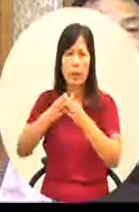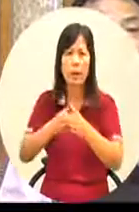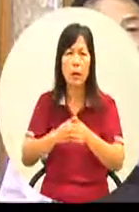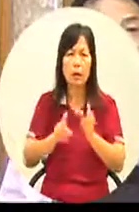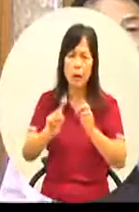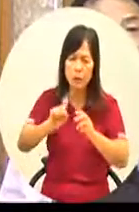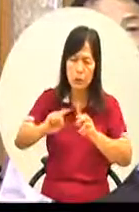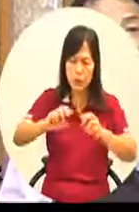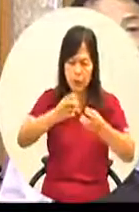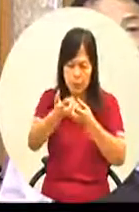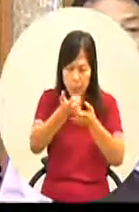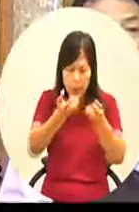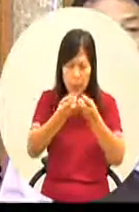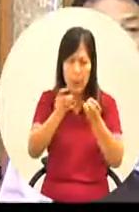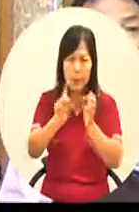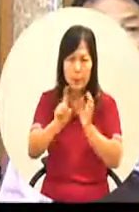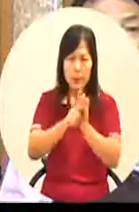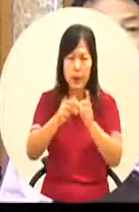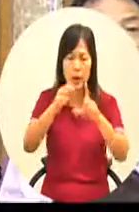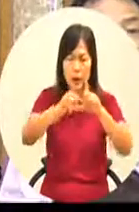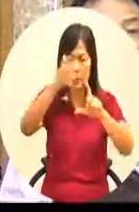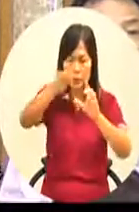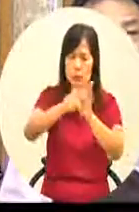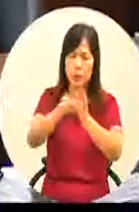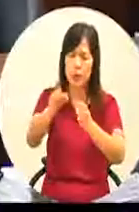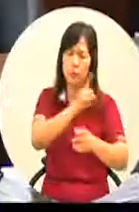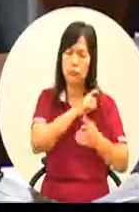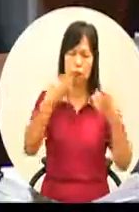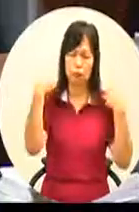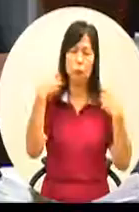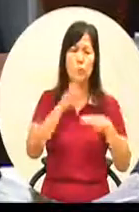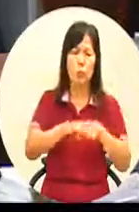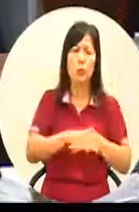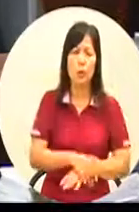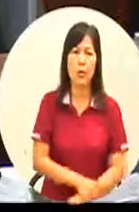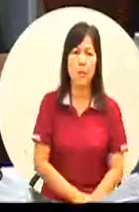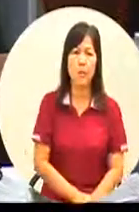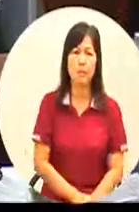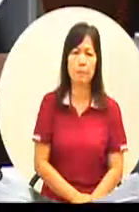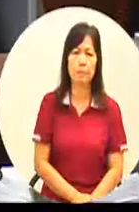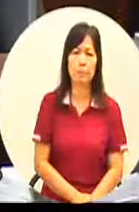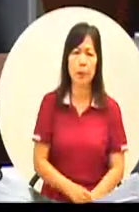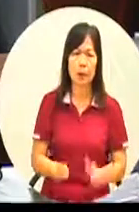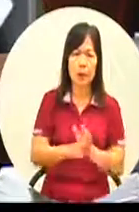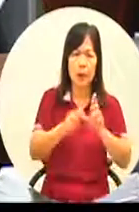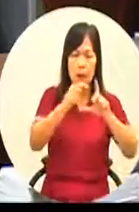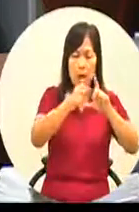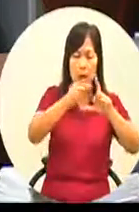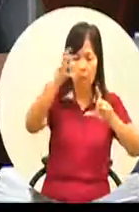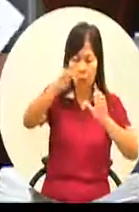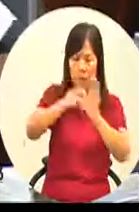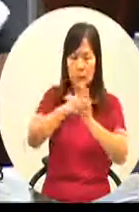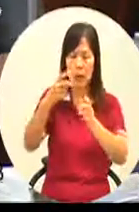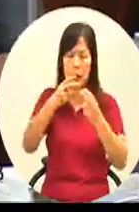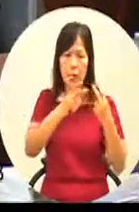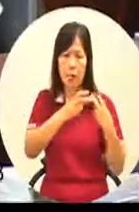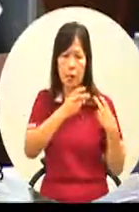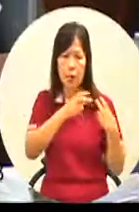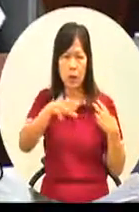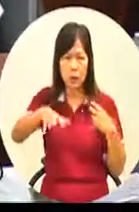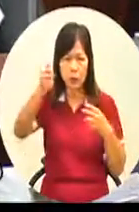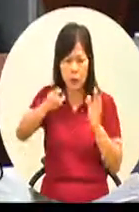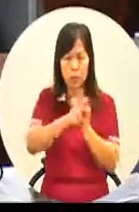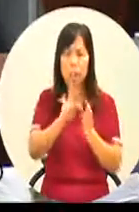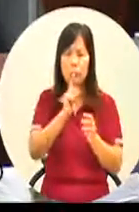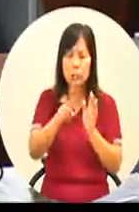调整，应该是。啊，这由区长来处理。 安尼无安尼吼，啊，局长啦吼，处长啦吼，啊，甲区长吼，恁都针对吼原额问题。我咧讲